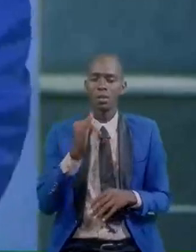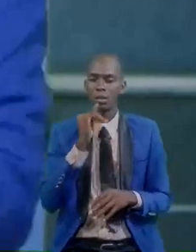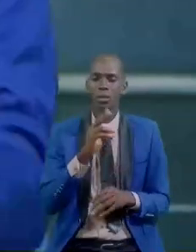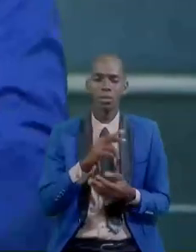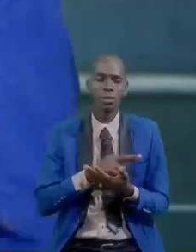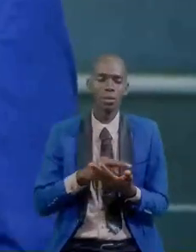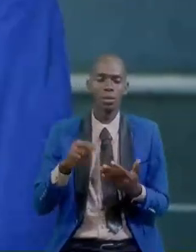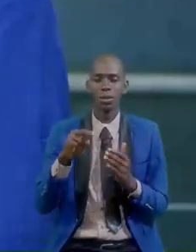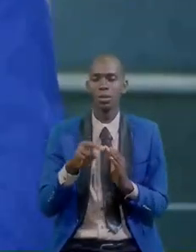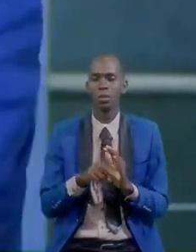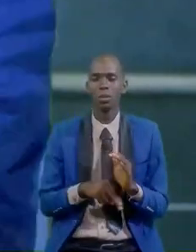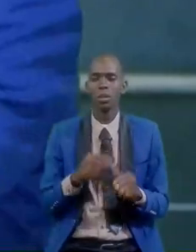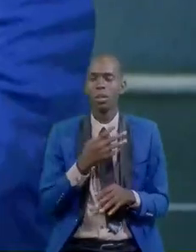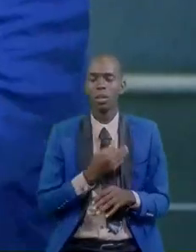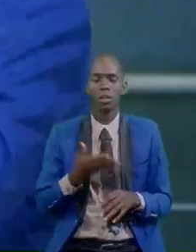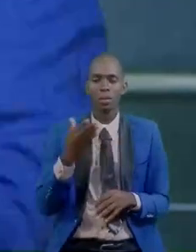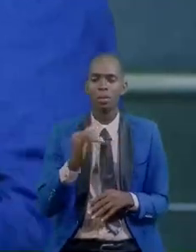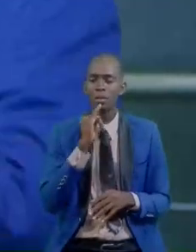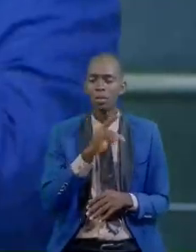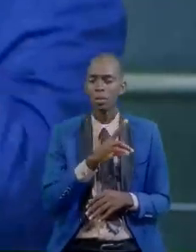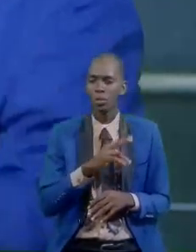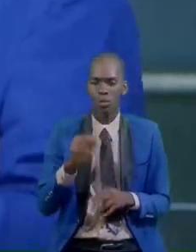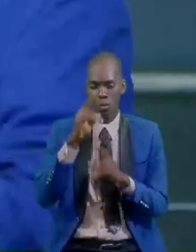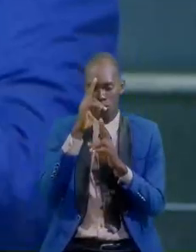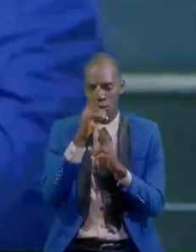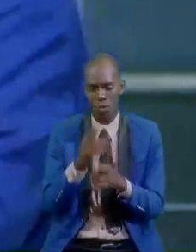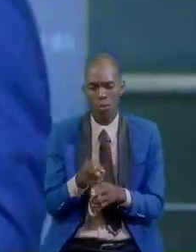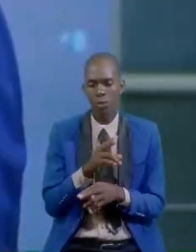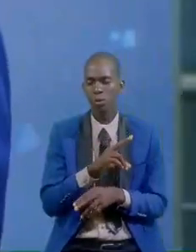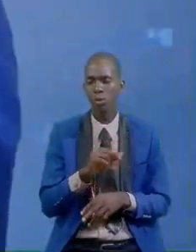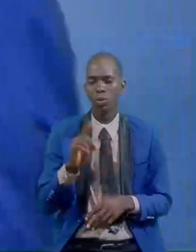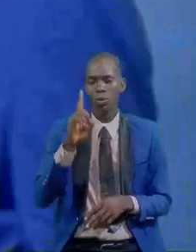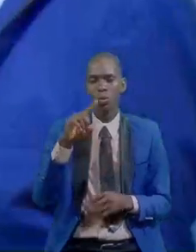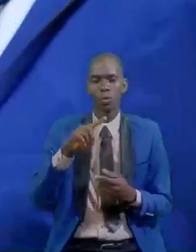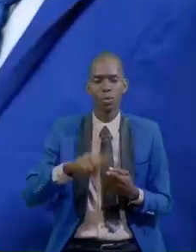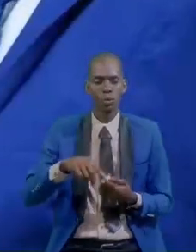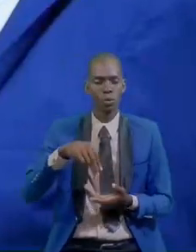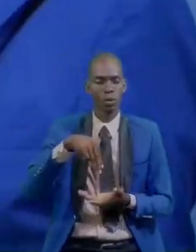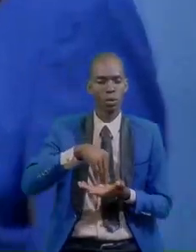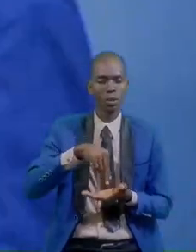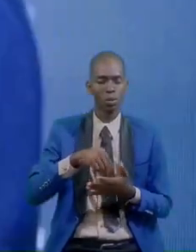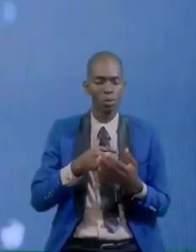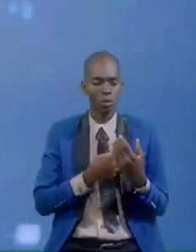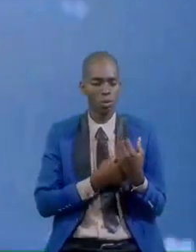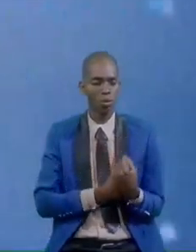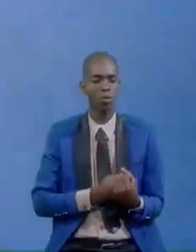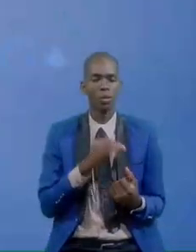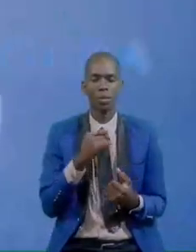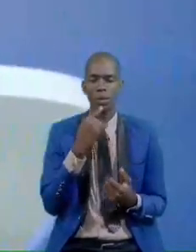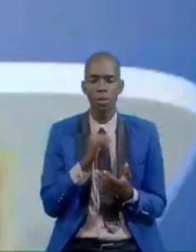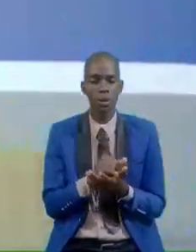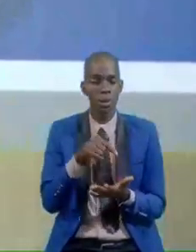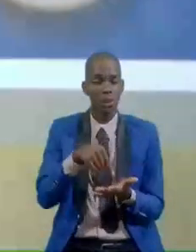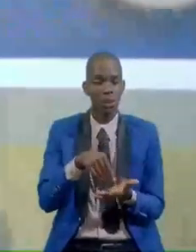justice, il n'y a pas d'intégrité, et il n'y a personne pour tenir et se lever pour dire « voici, ceci